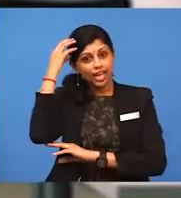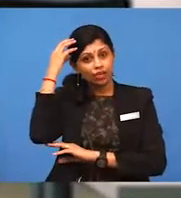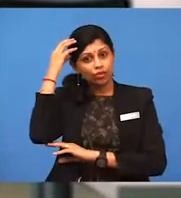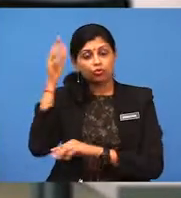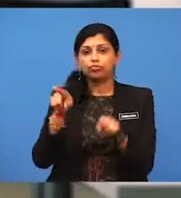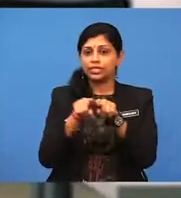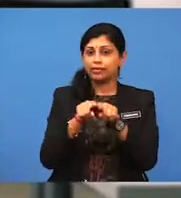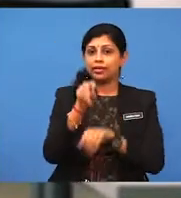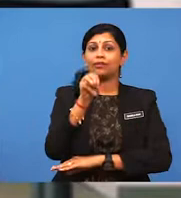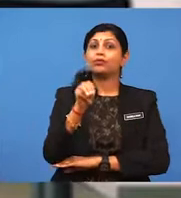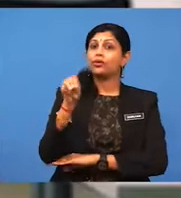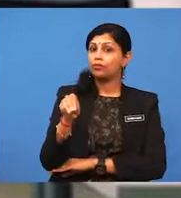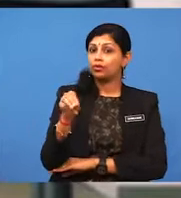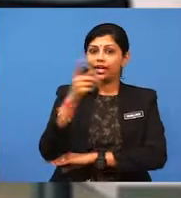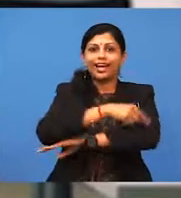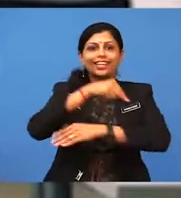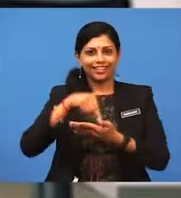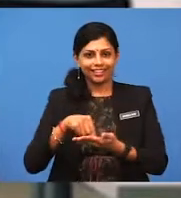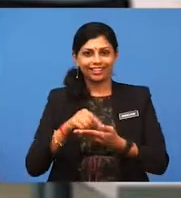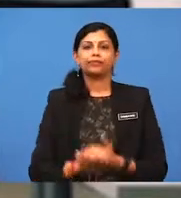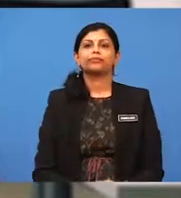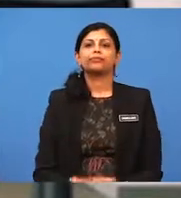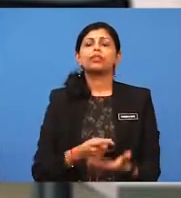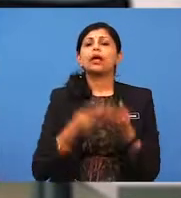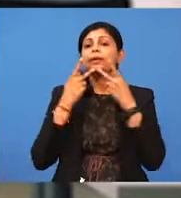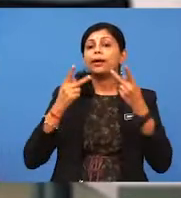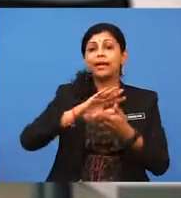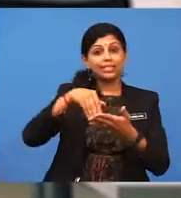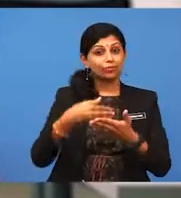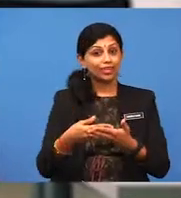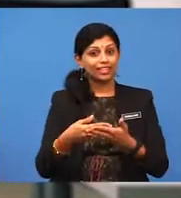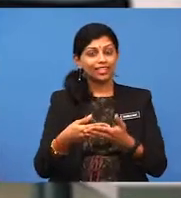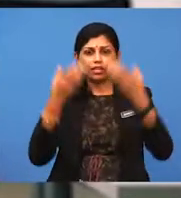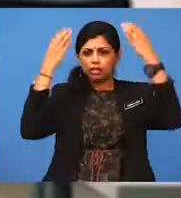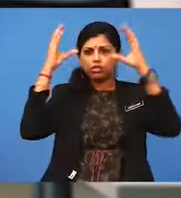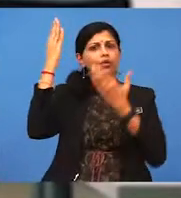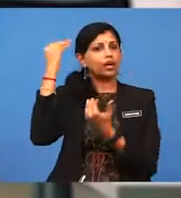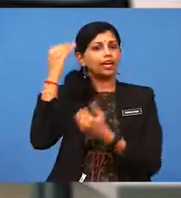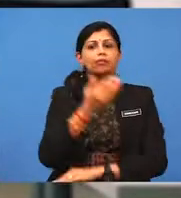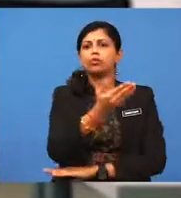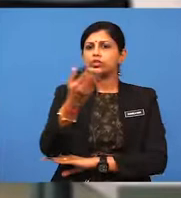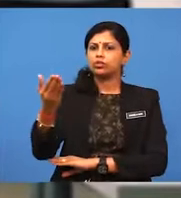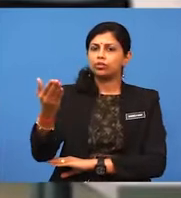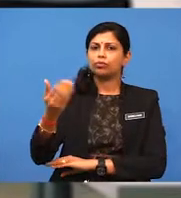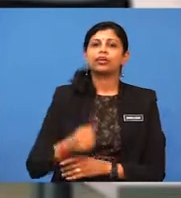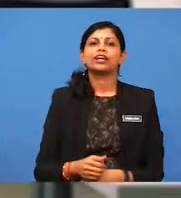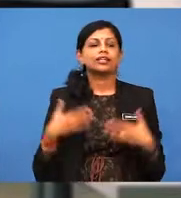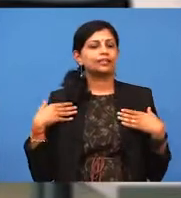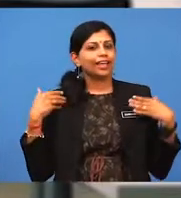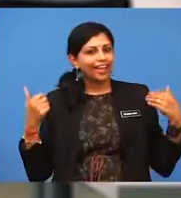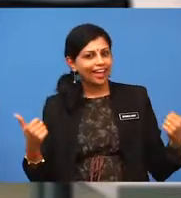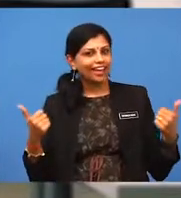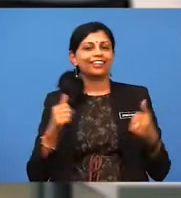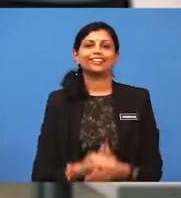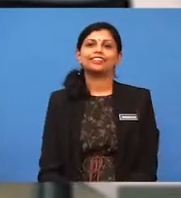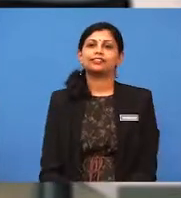akan bersama-sama murid-murid pada hari ini. Apa khabar semua? Cikgu harap murid-murid berada dalam keadaan sihat